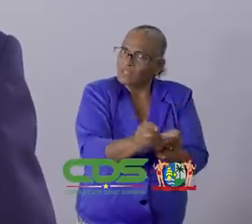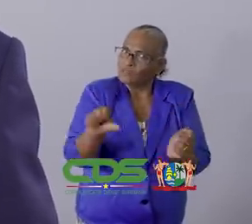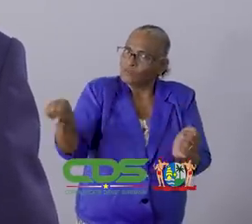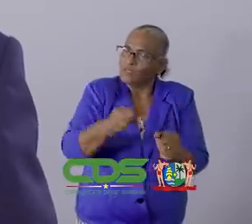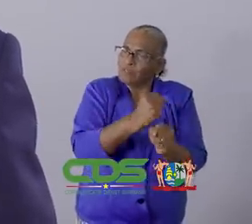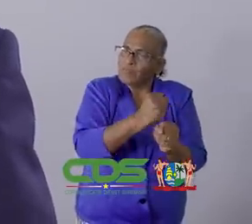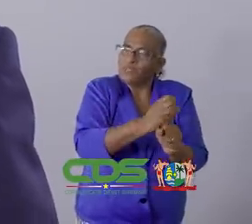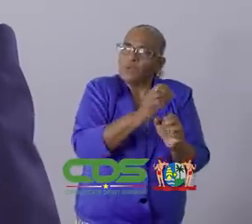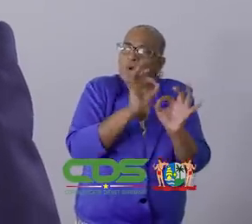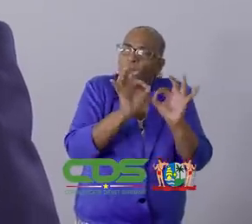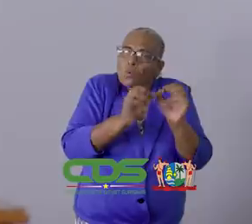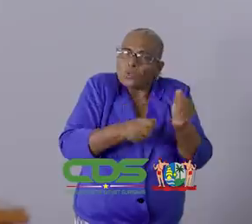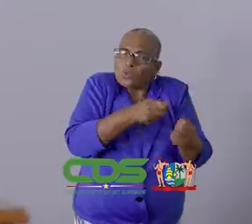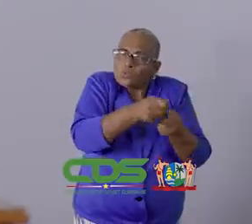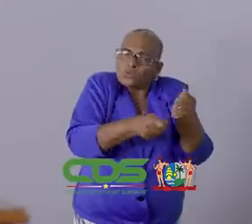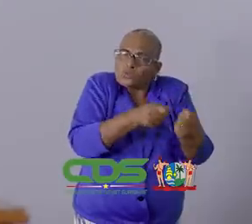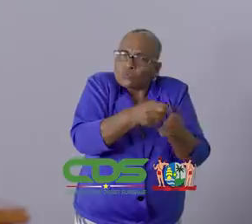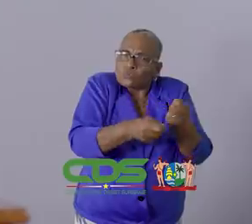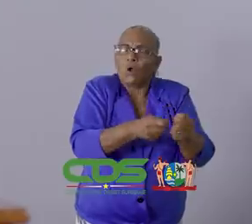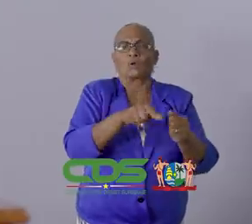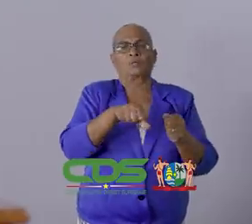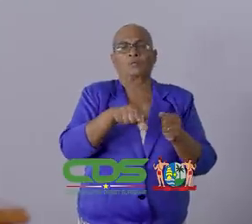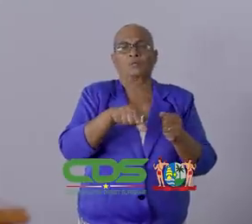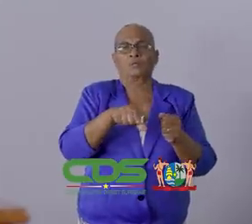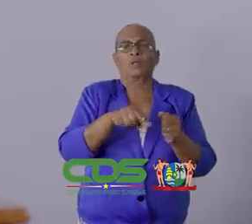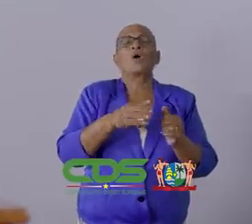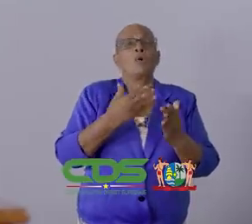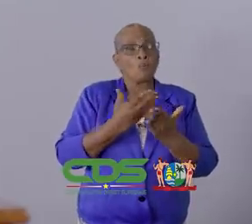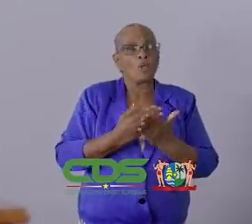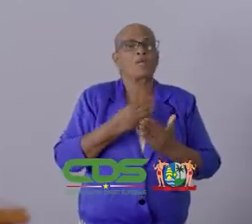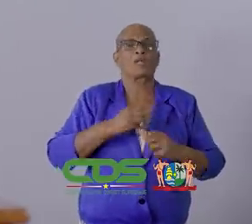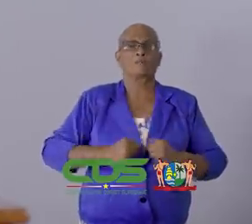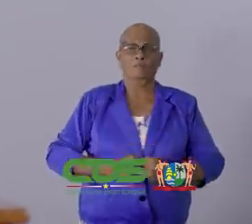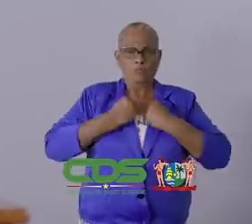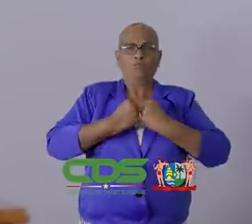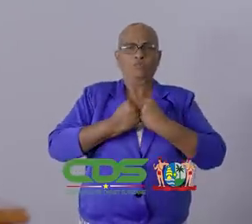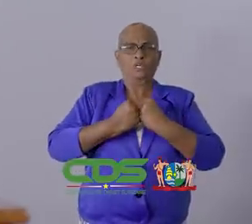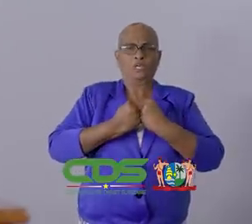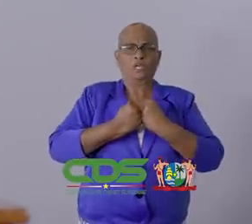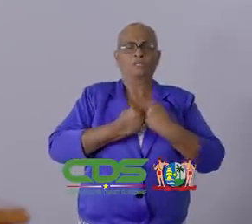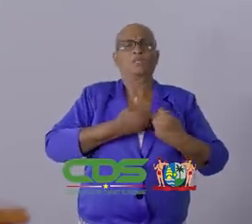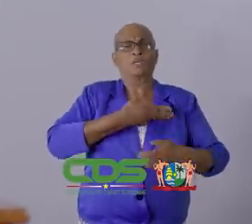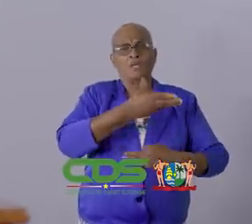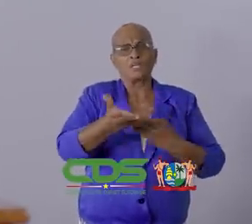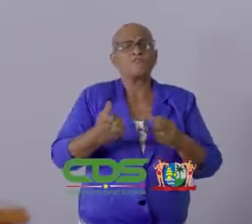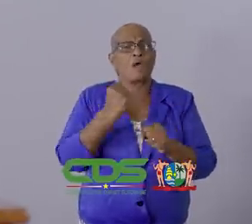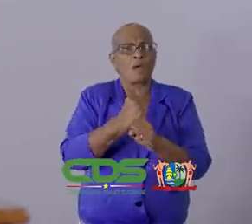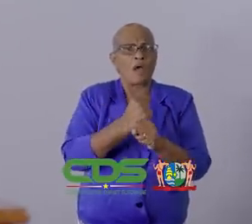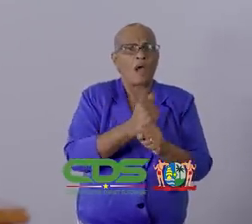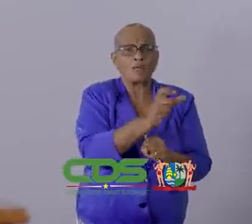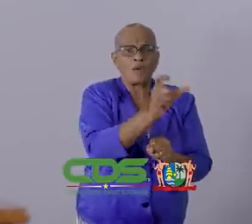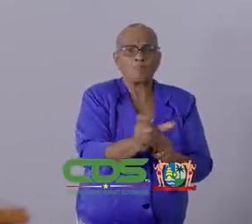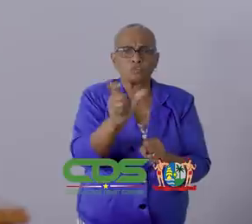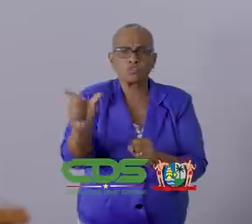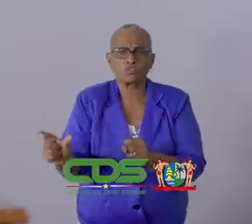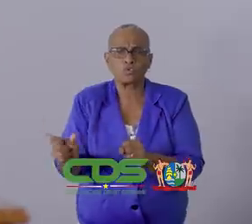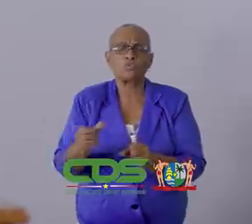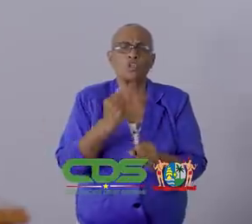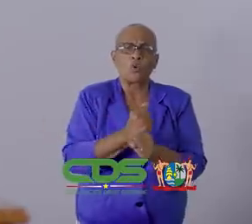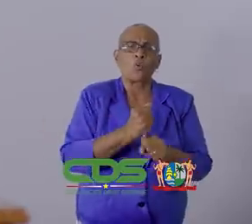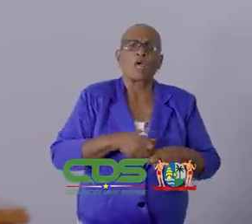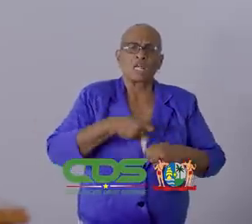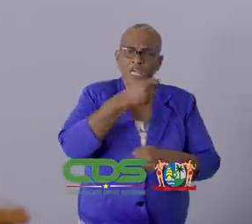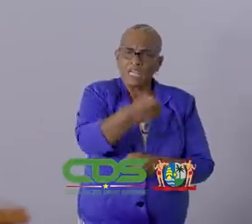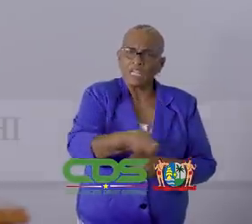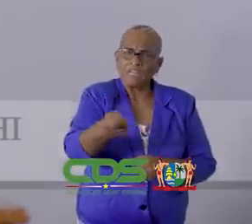voor hun bijdrage en zorg. Weer spreken wij een woord van bemoediging uit naar werknemers en